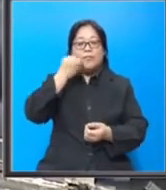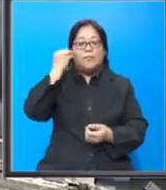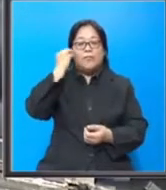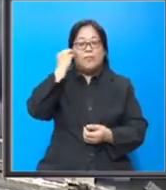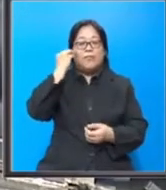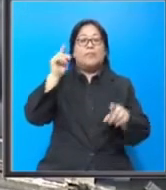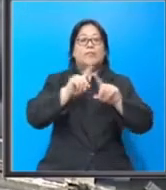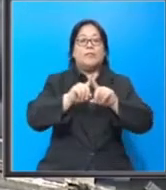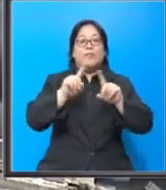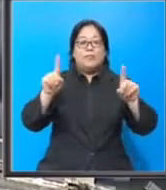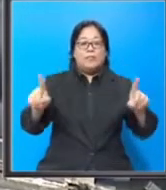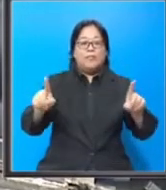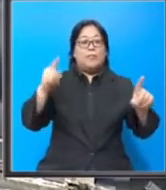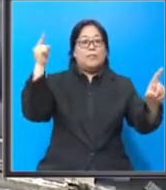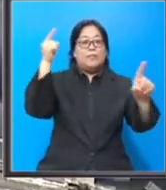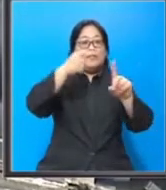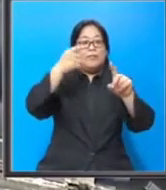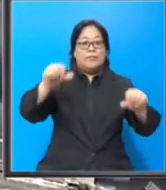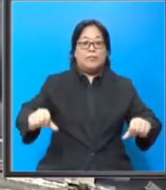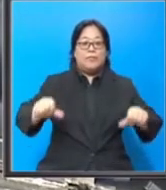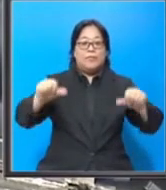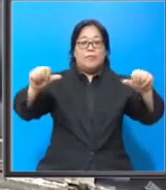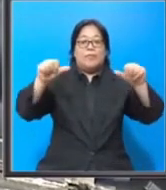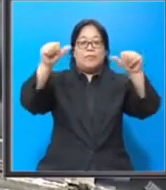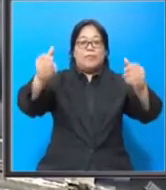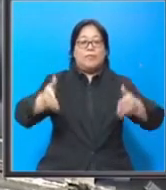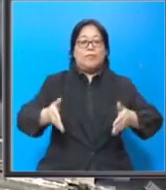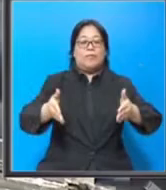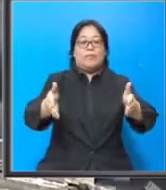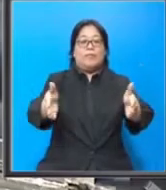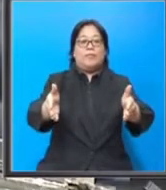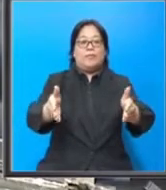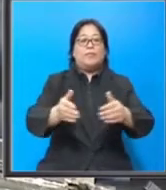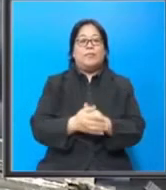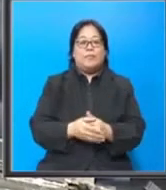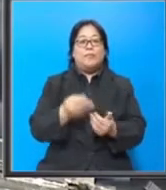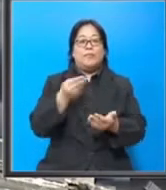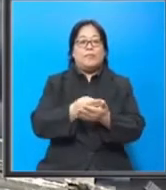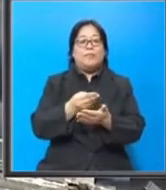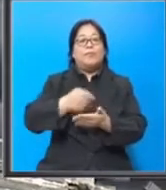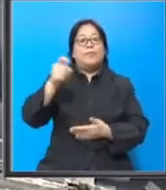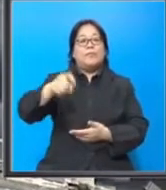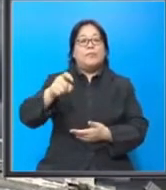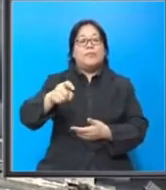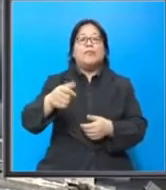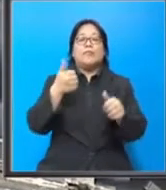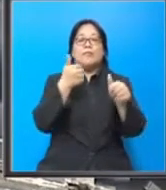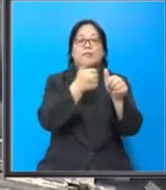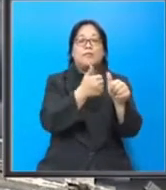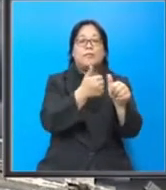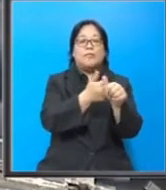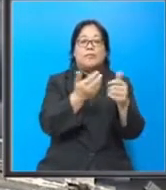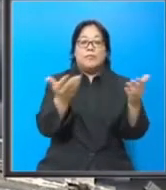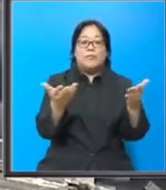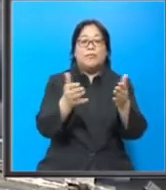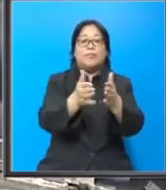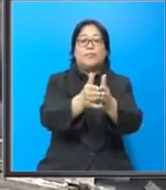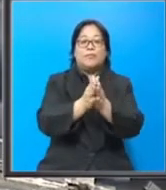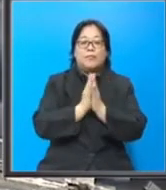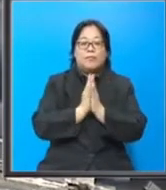walau bagaimanapun untuk tujuan nektar jalan ini diperuntukkan diperlukan the takluk kepada